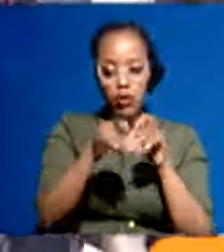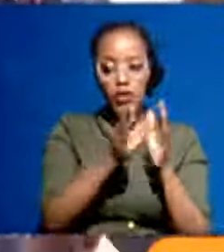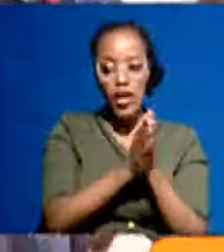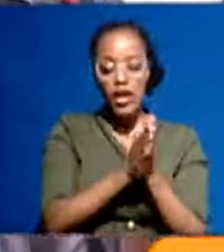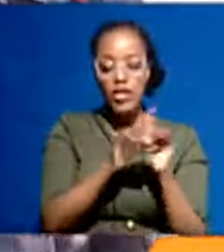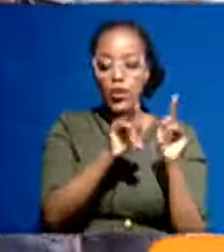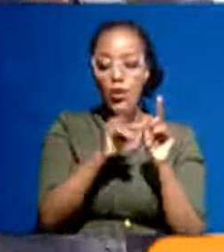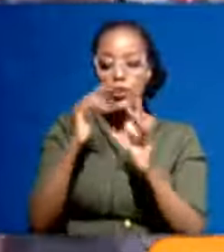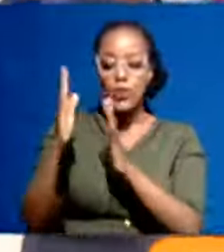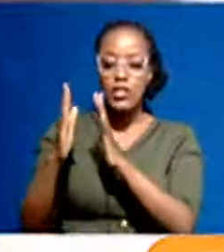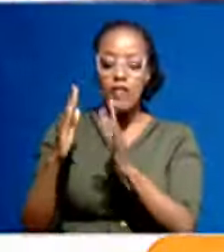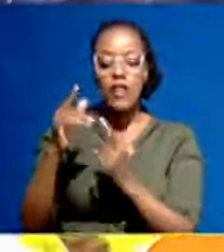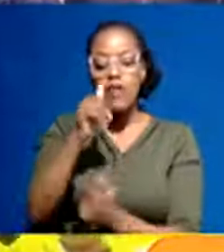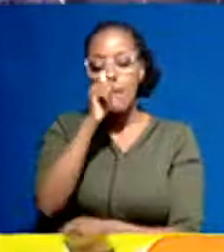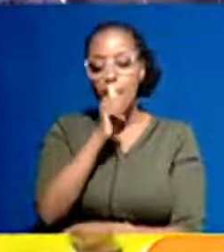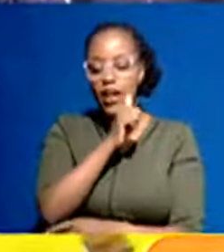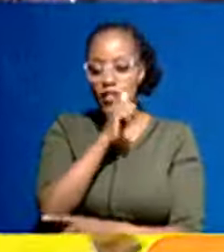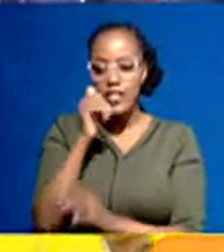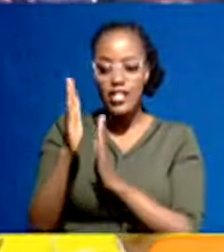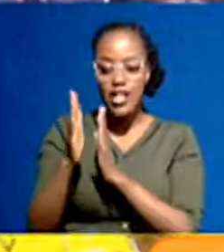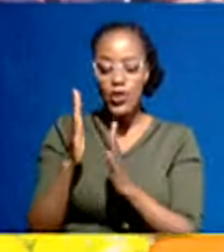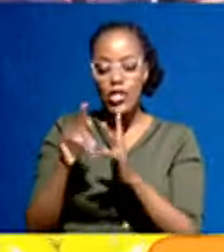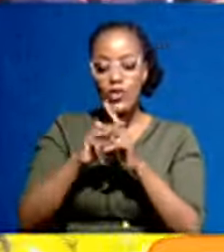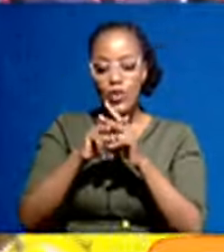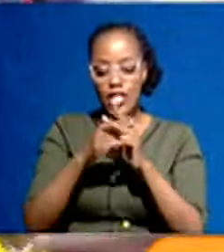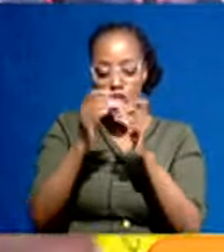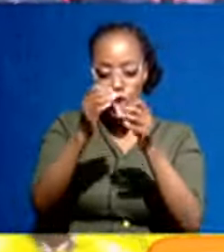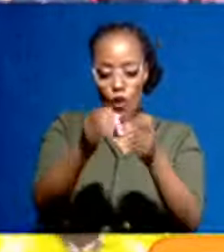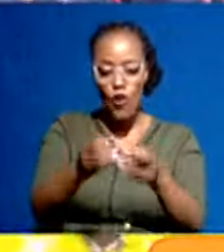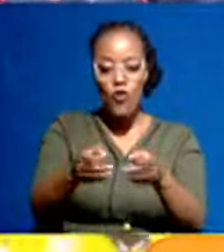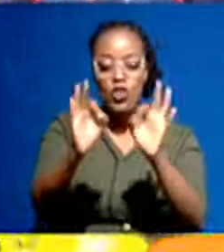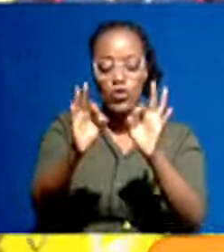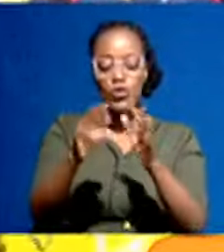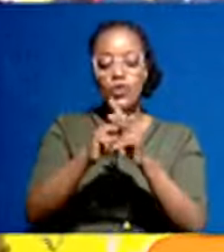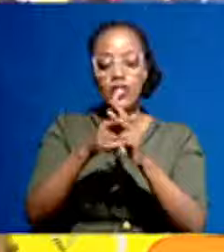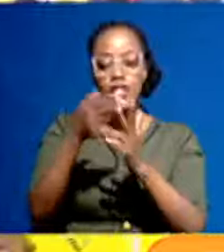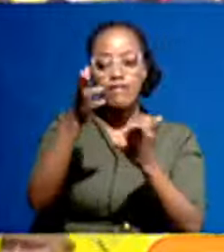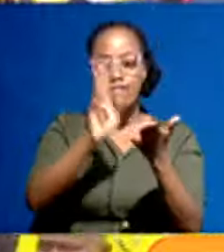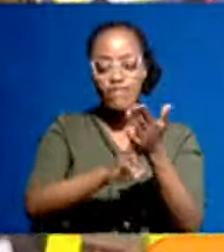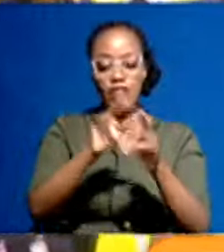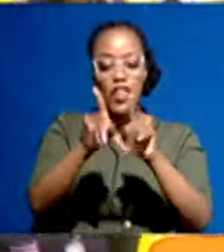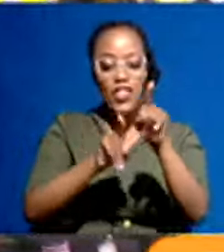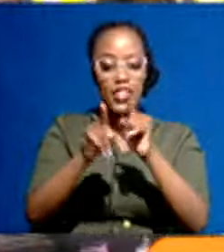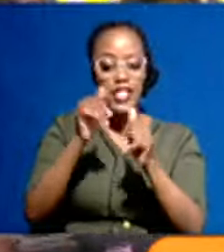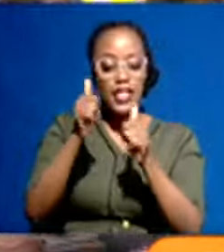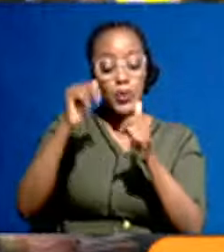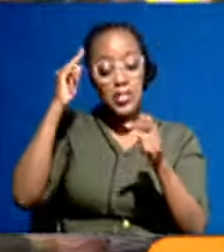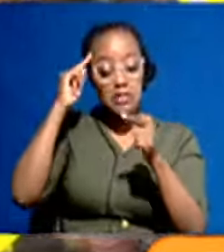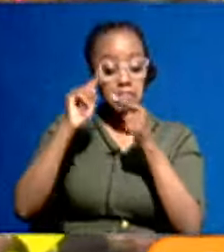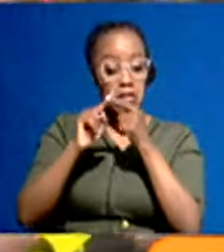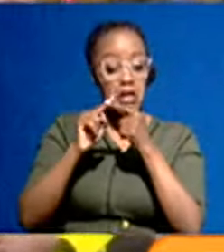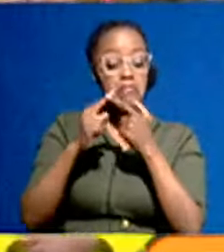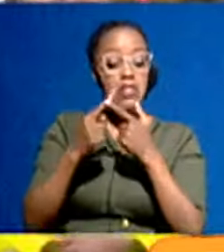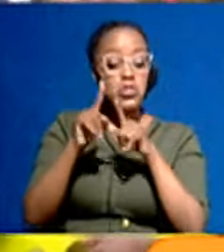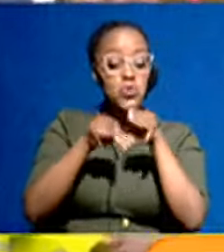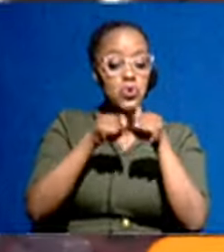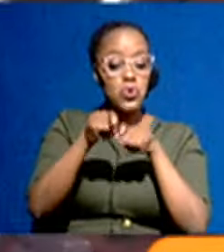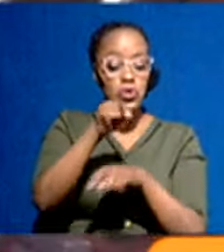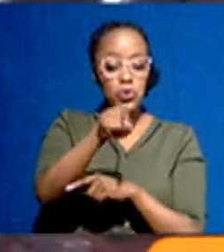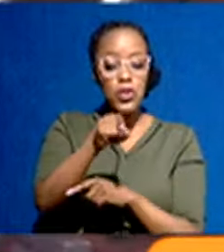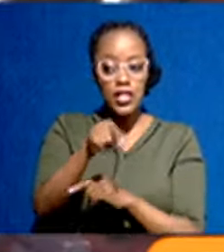walinda usalama wa kibinafsi kuanzisha rasmi hatua ya kuwasajili katika safari inayolenga kudhibiti sekta